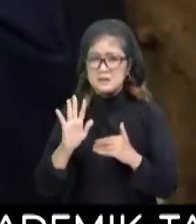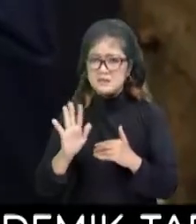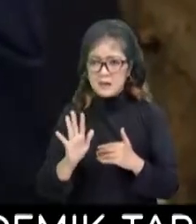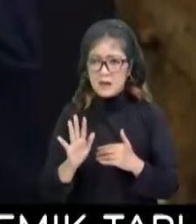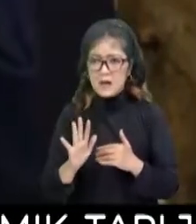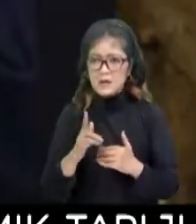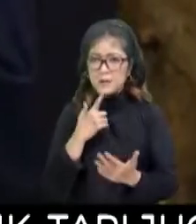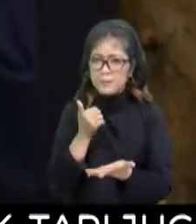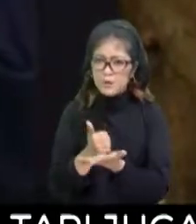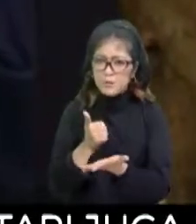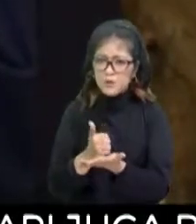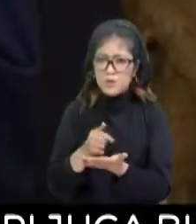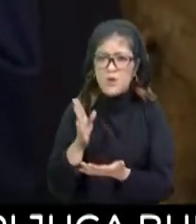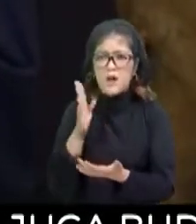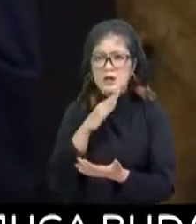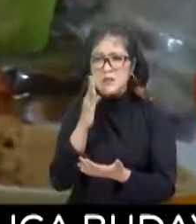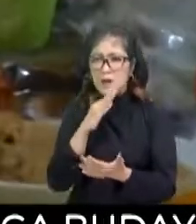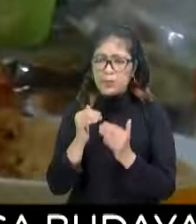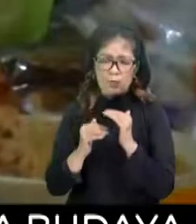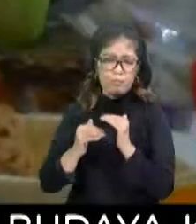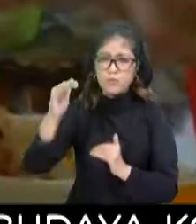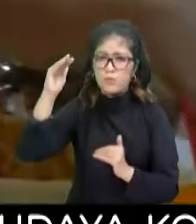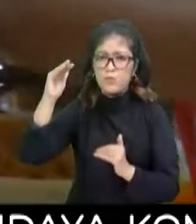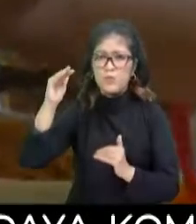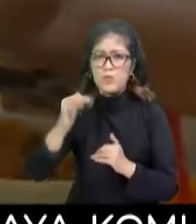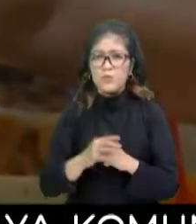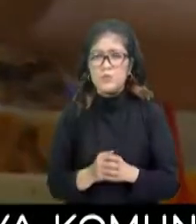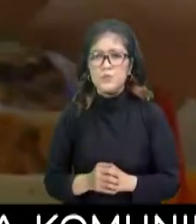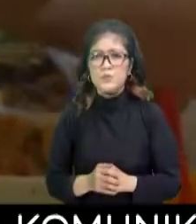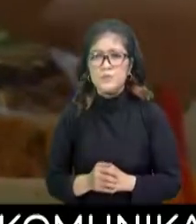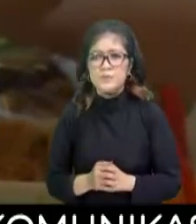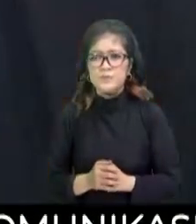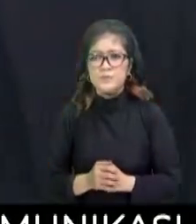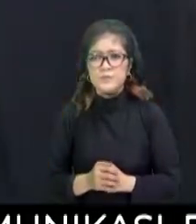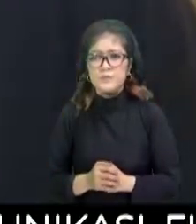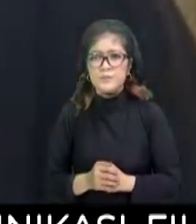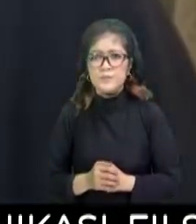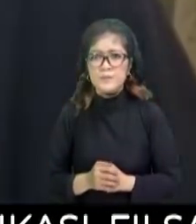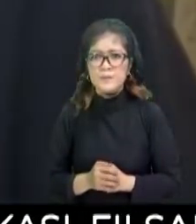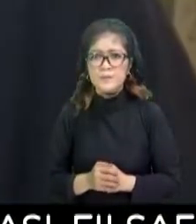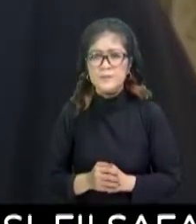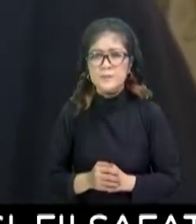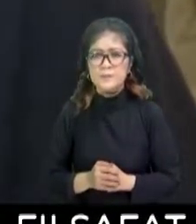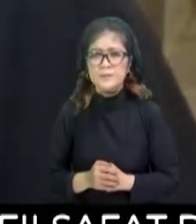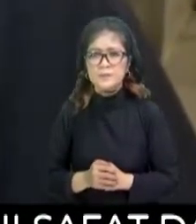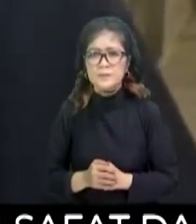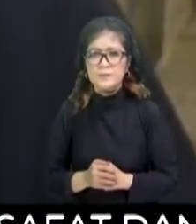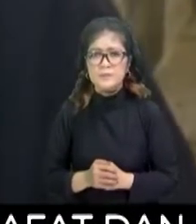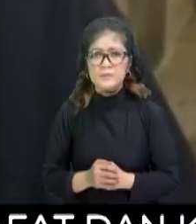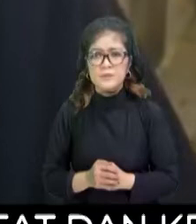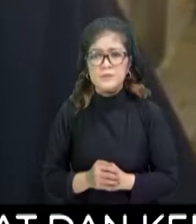betul capek nih melonjak bener kalau charger Aa bilang saya ah ya harga